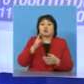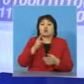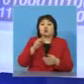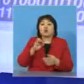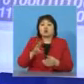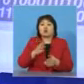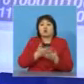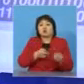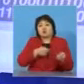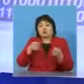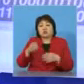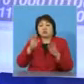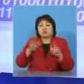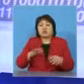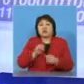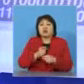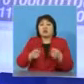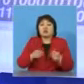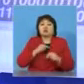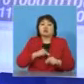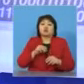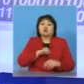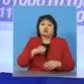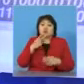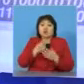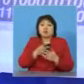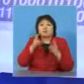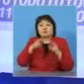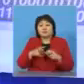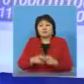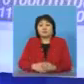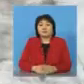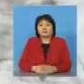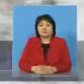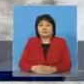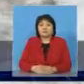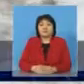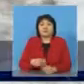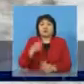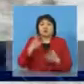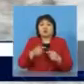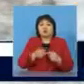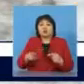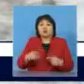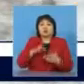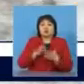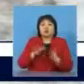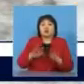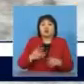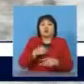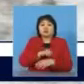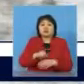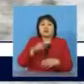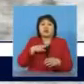қар шығарылуда. Қала әкімі қар тазалау жұмыстарын өзі қарап шықты. Екі күннің ішінде қала аумағынан